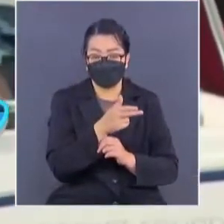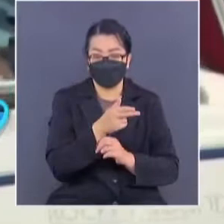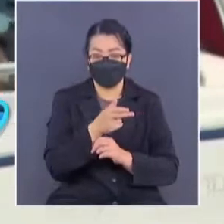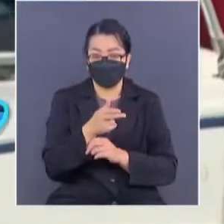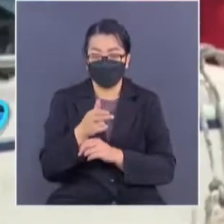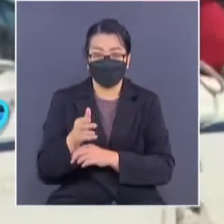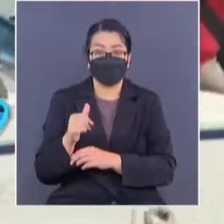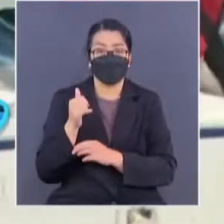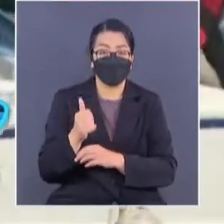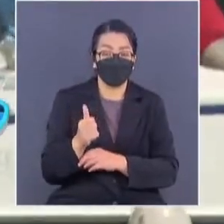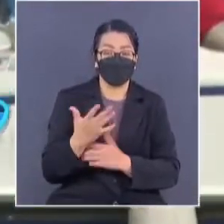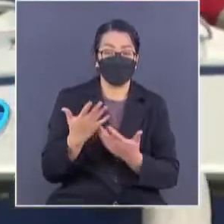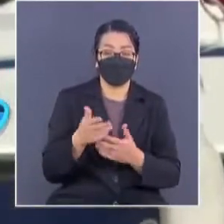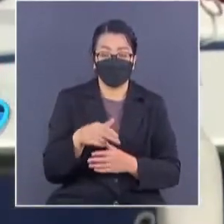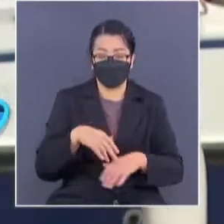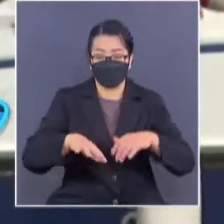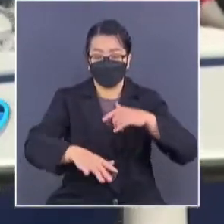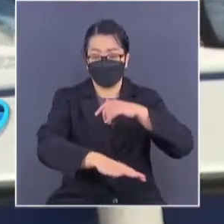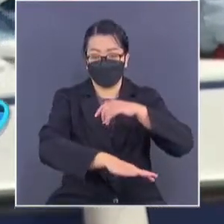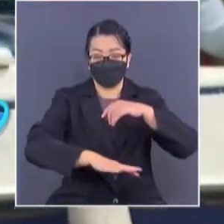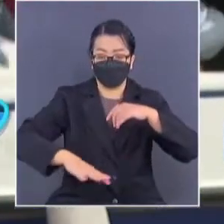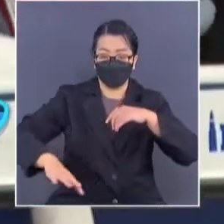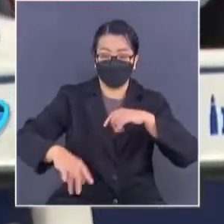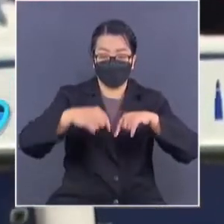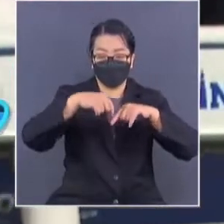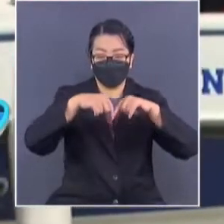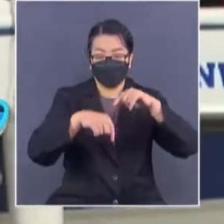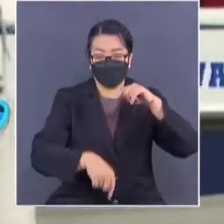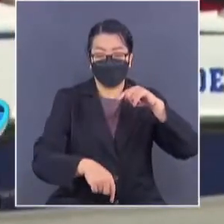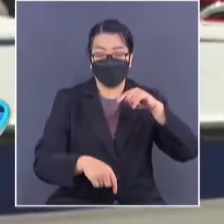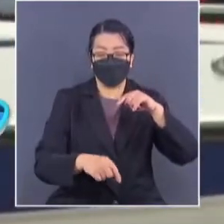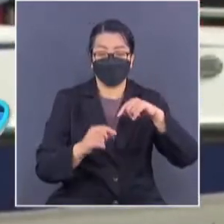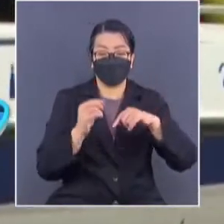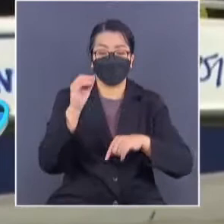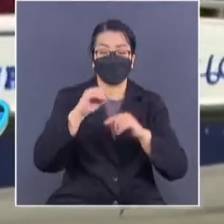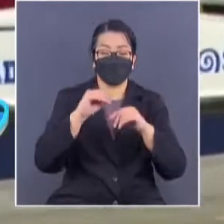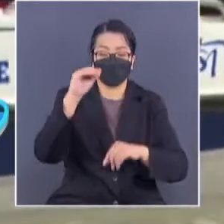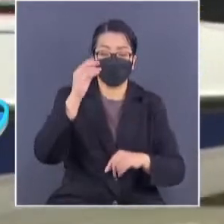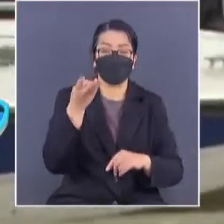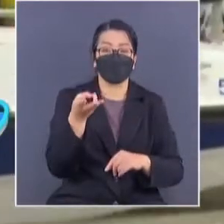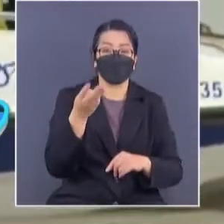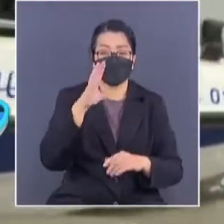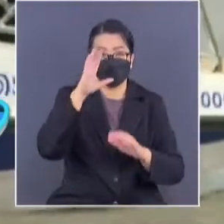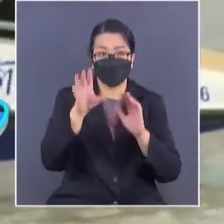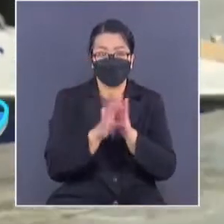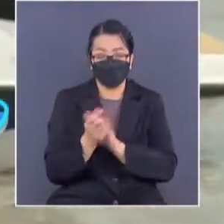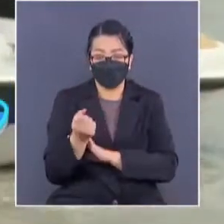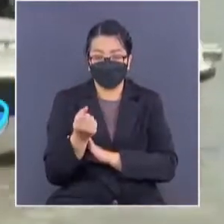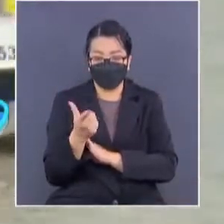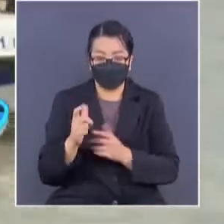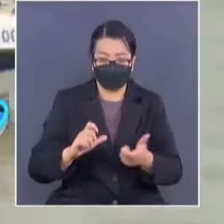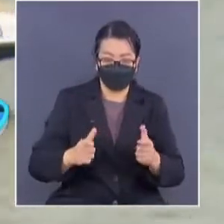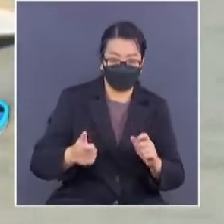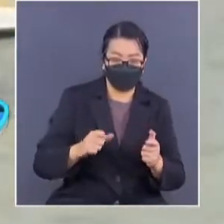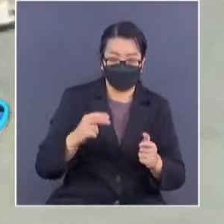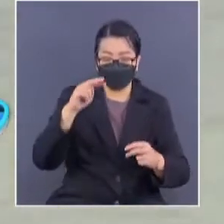ากนี้ยังสามารถสแกนหาวัตถุที่อยู่ใต้ดินโคลนได้ลึกถึงประมาณ1ฟุตโดยเครื่องส่งภาพมาให้ดูแบบเรียลไทม์ได้แล้วส